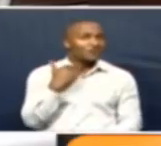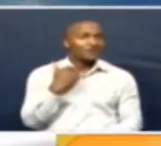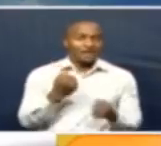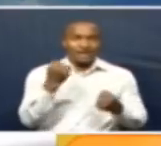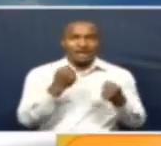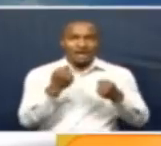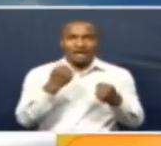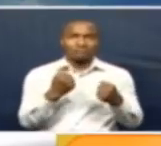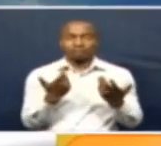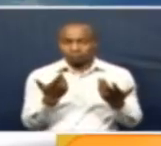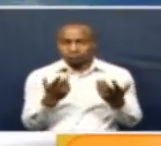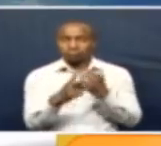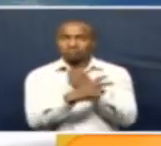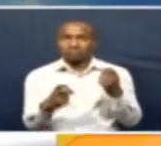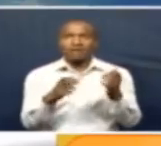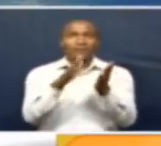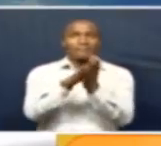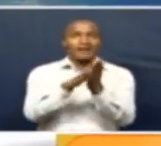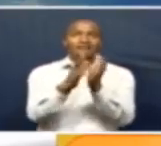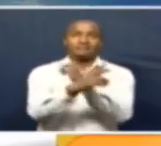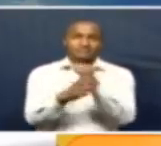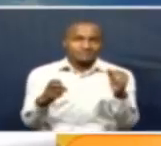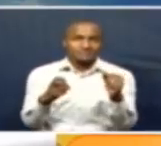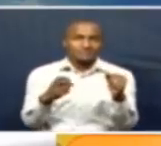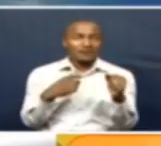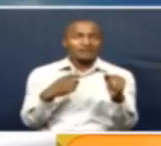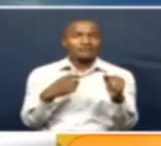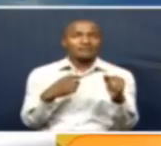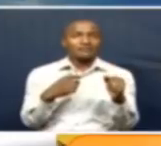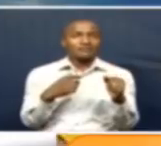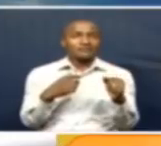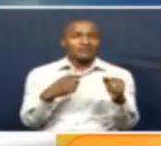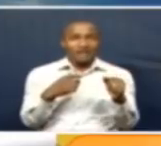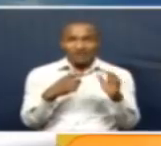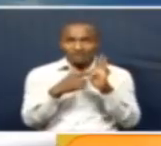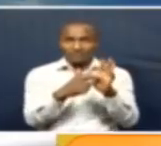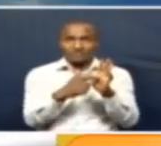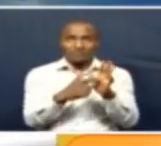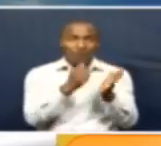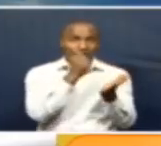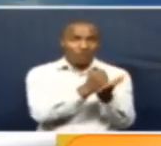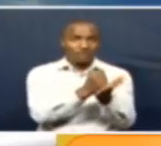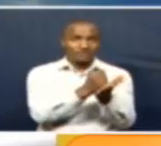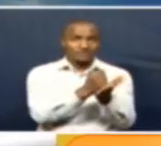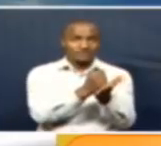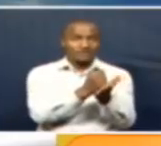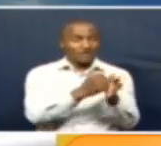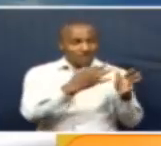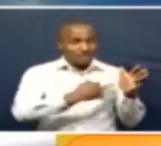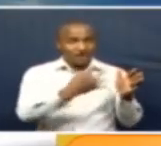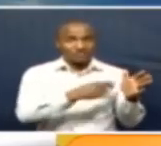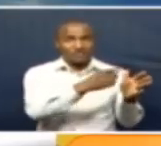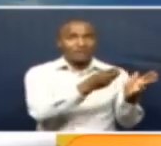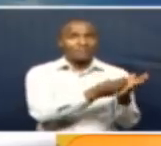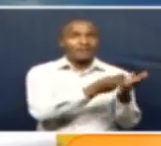kuchukua pesa ikienda kwa bank na mara mingi pesa iki sasa kama ni ofisi tuseme kama ni factory fulani napeleka